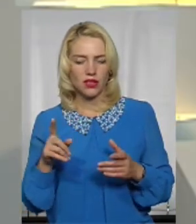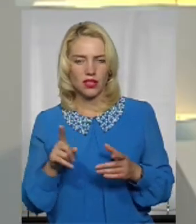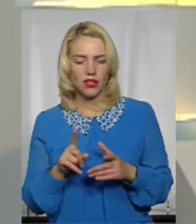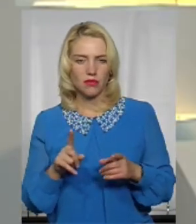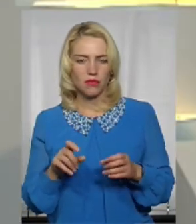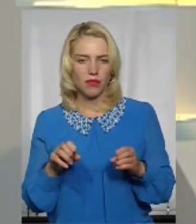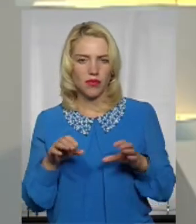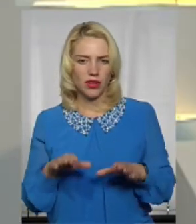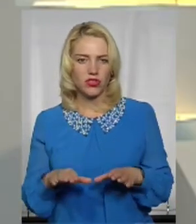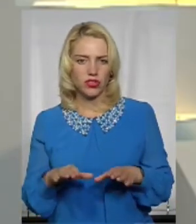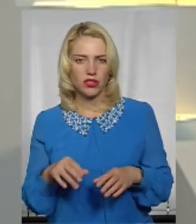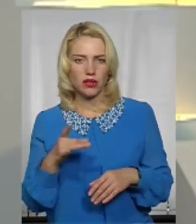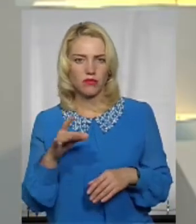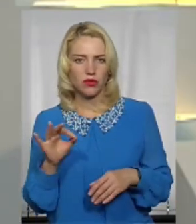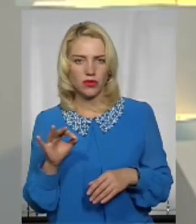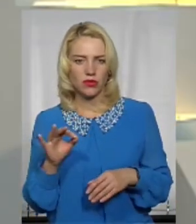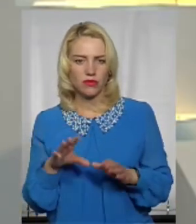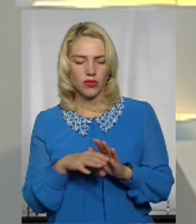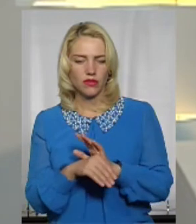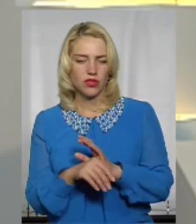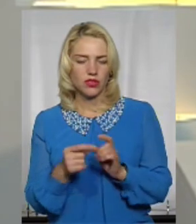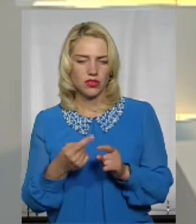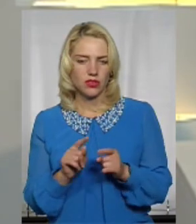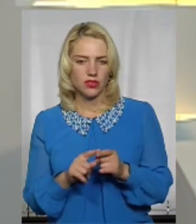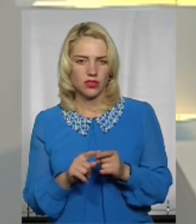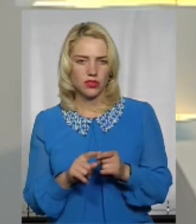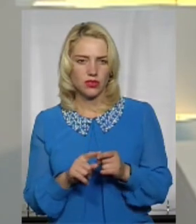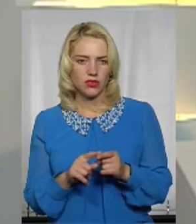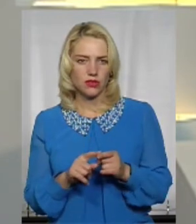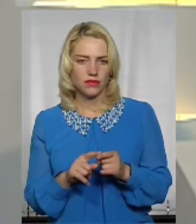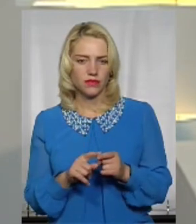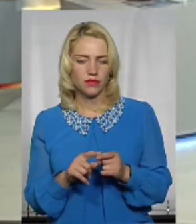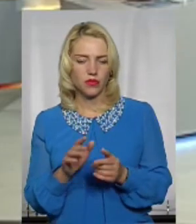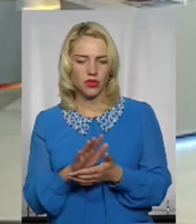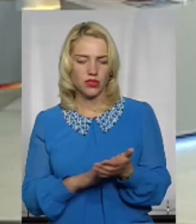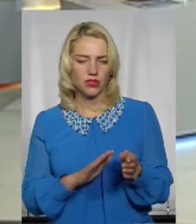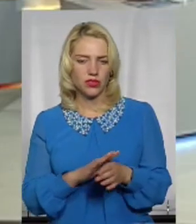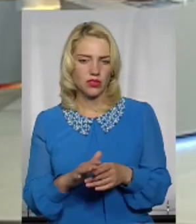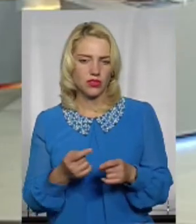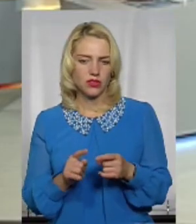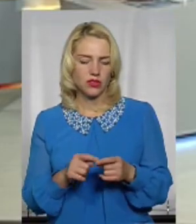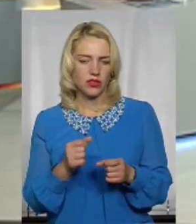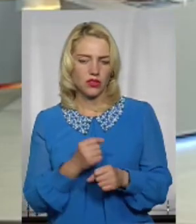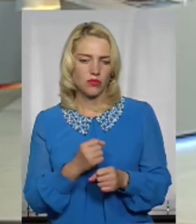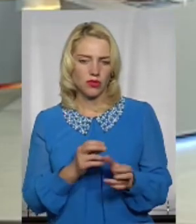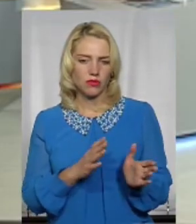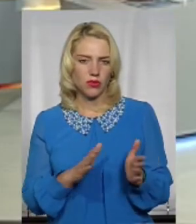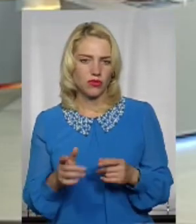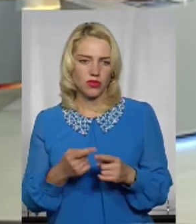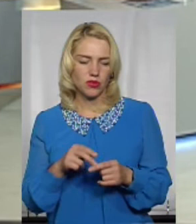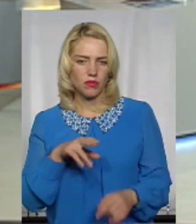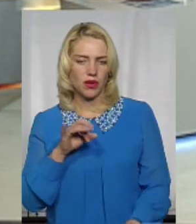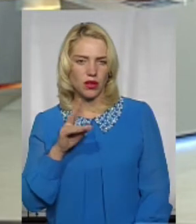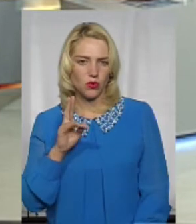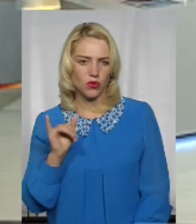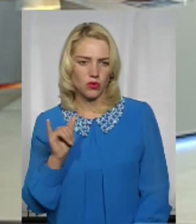рішення про впровадження цього, подальшої реалізації цього роботи, упорядкування цього